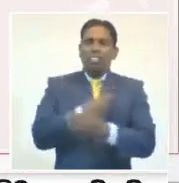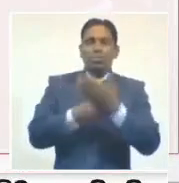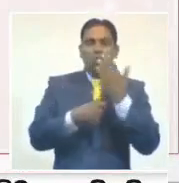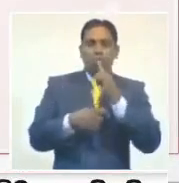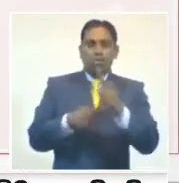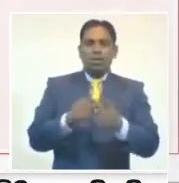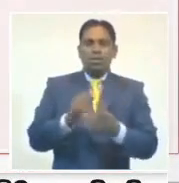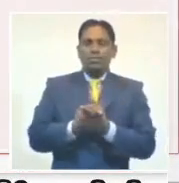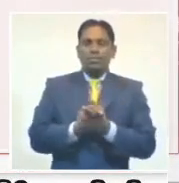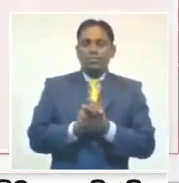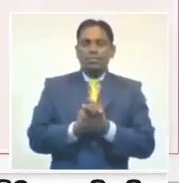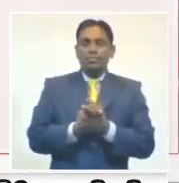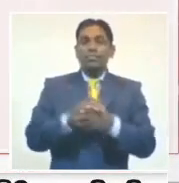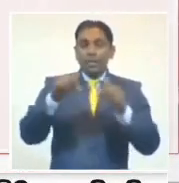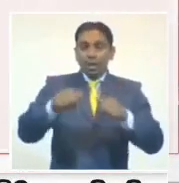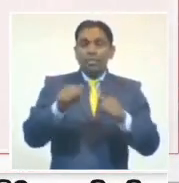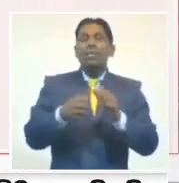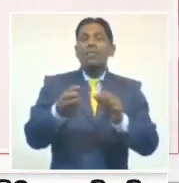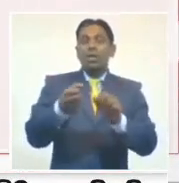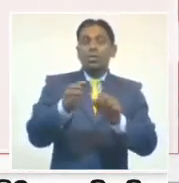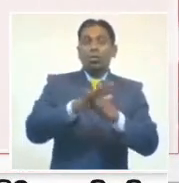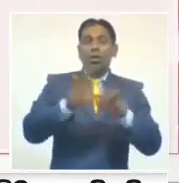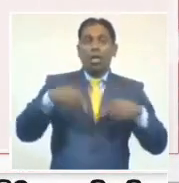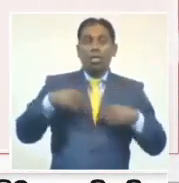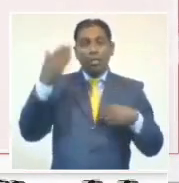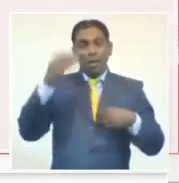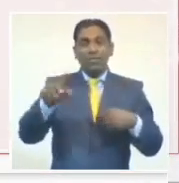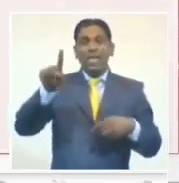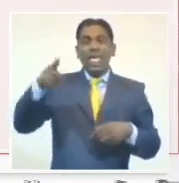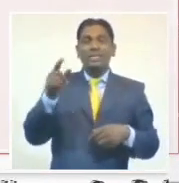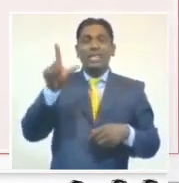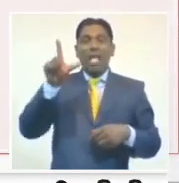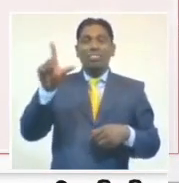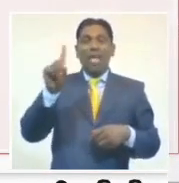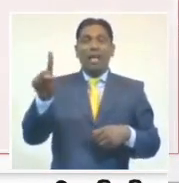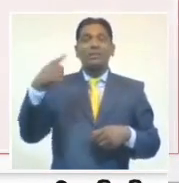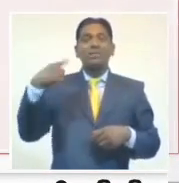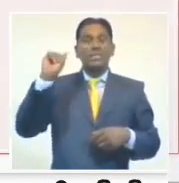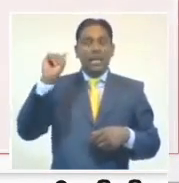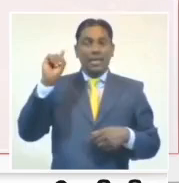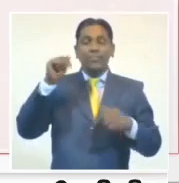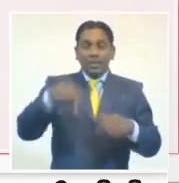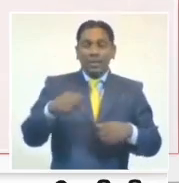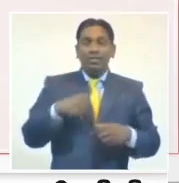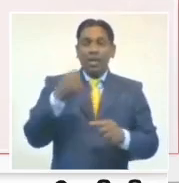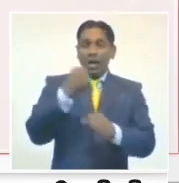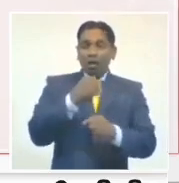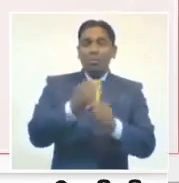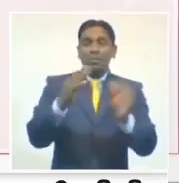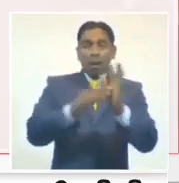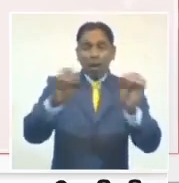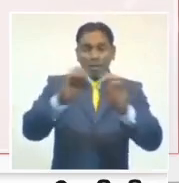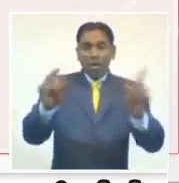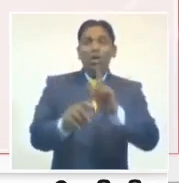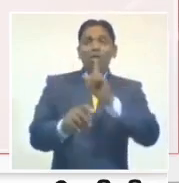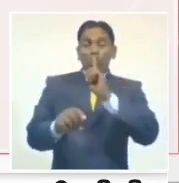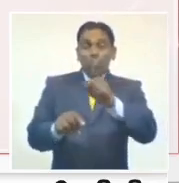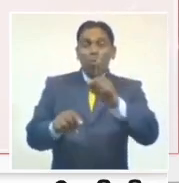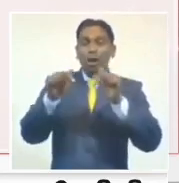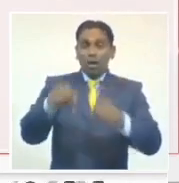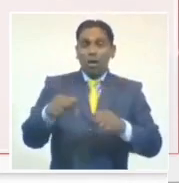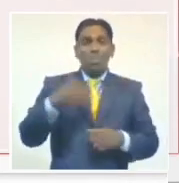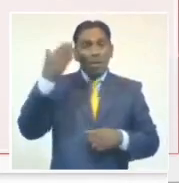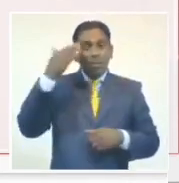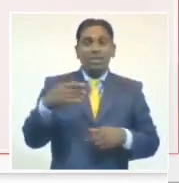තවත් කොරෝනා මරණ 171ක් ඊයේ වාර්තා කර තිබුණා. රජයේ ප්‍රවෘත්ති දෙපාර්තමේන්තුවේ නිවේදනය කළේ එම මරණ අගෝස්තු